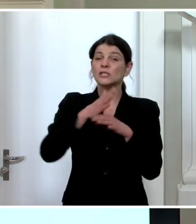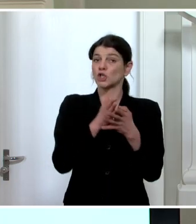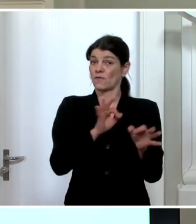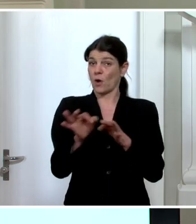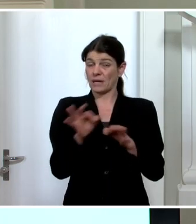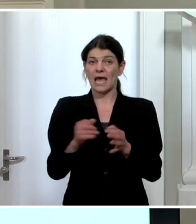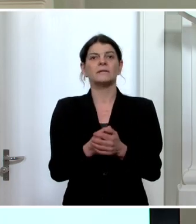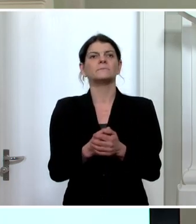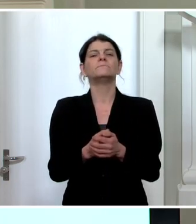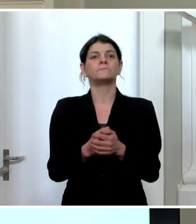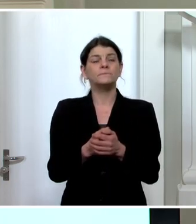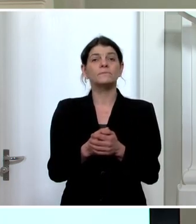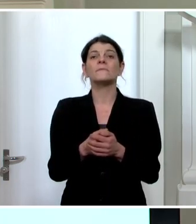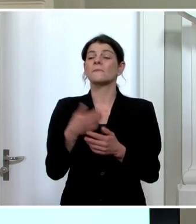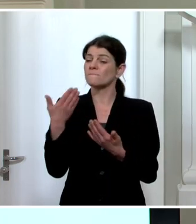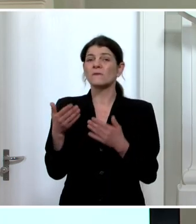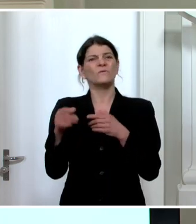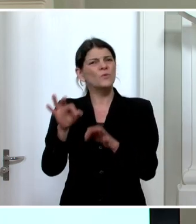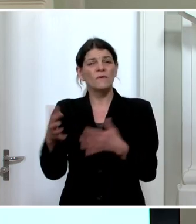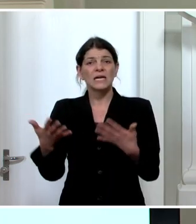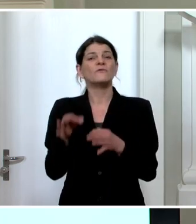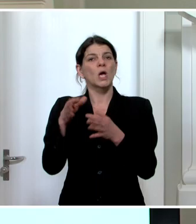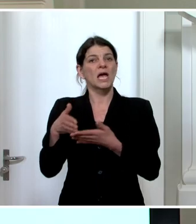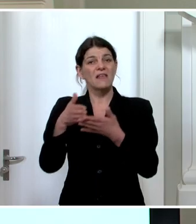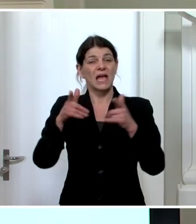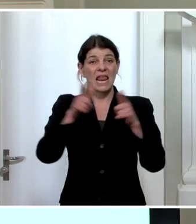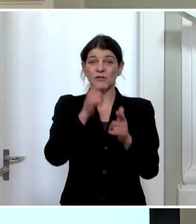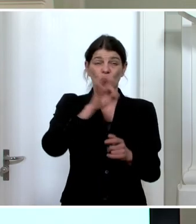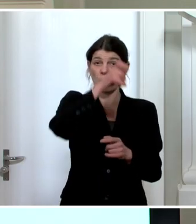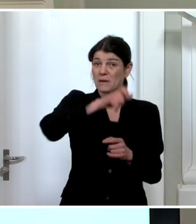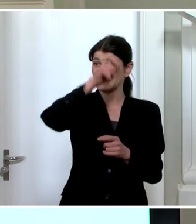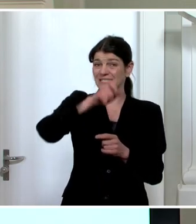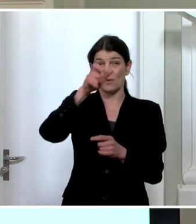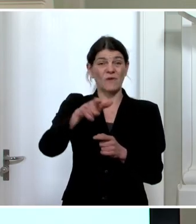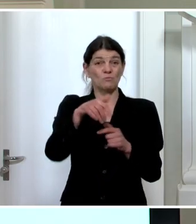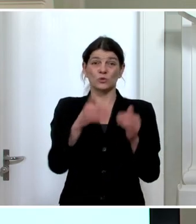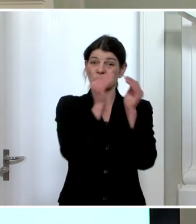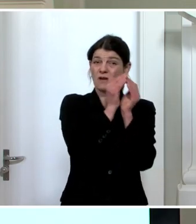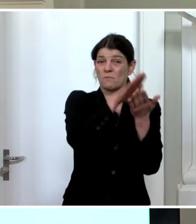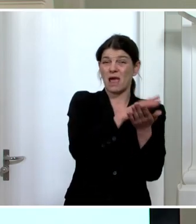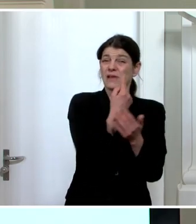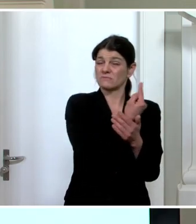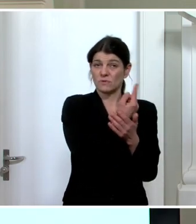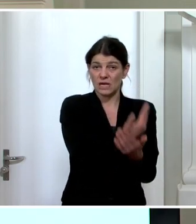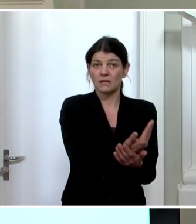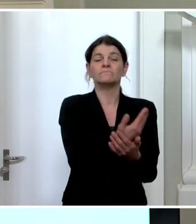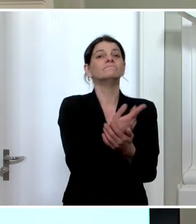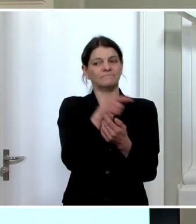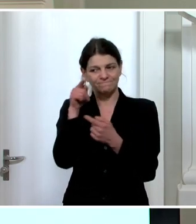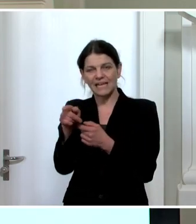vorbereitet und Hilfeleistungen für Personen, welche sich in Quarantäne oder Isolation befinden,